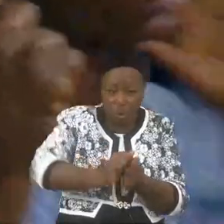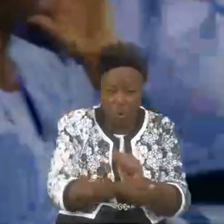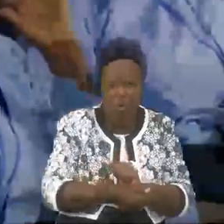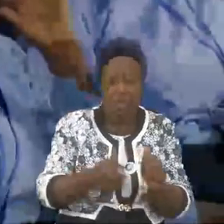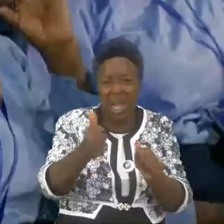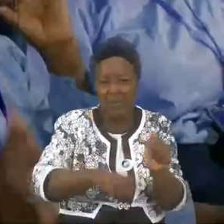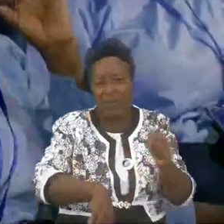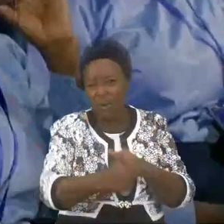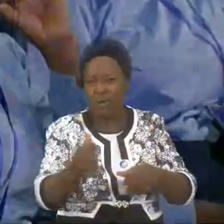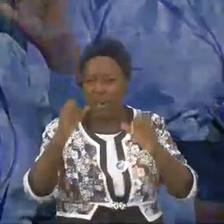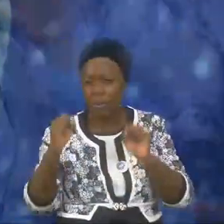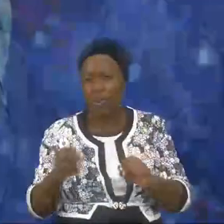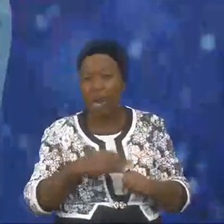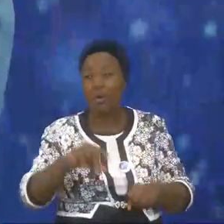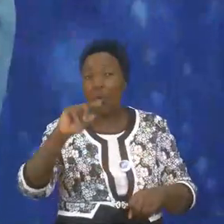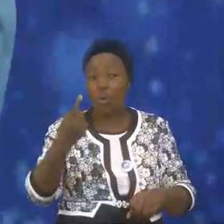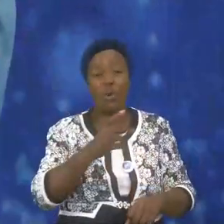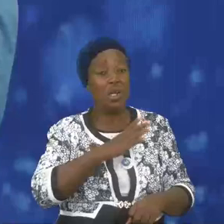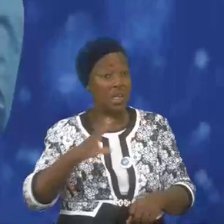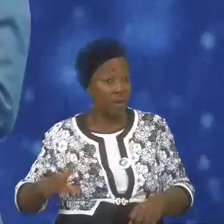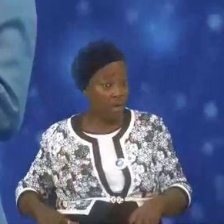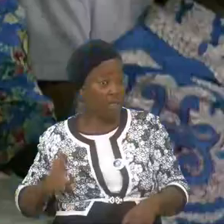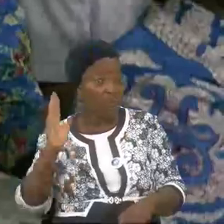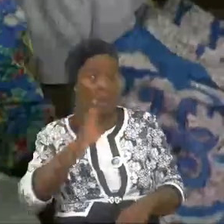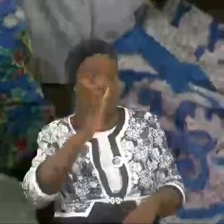et seul Christ sera connu dans ta vie.